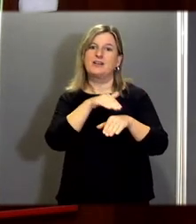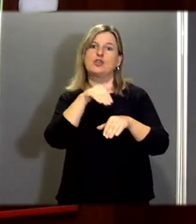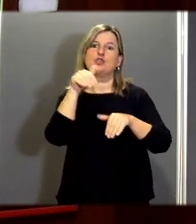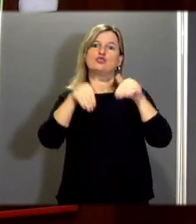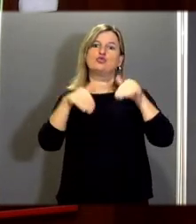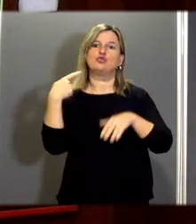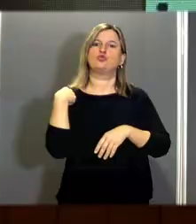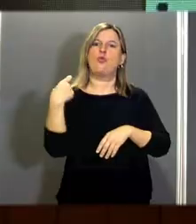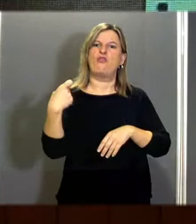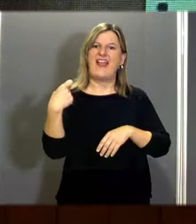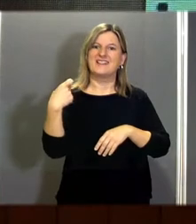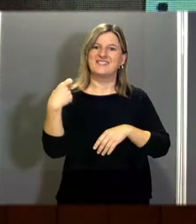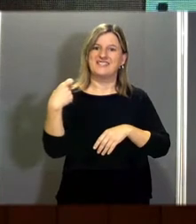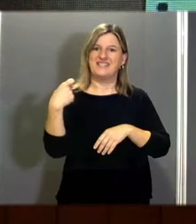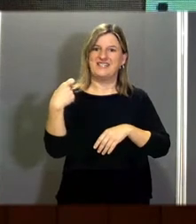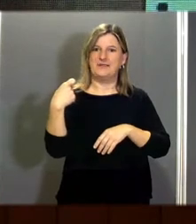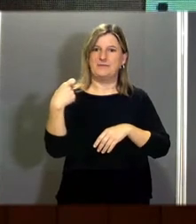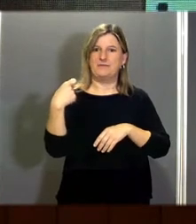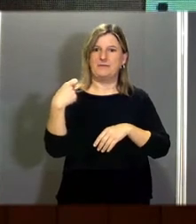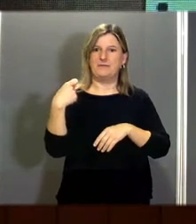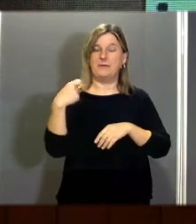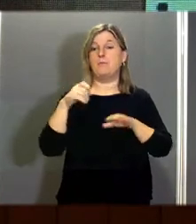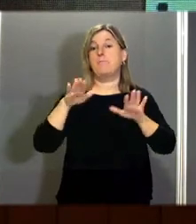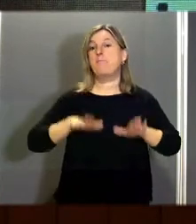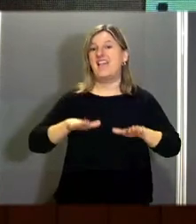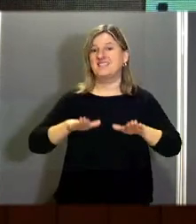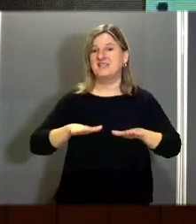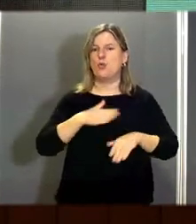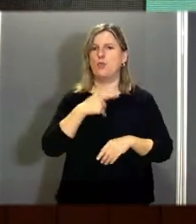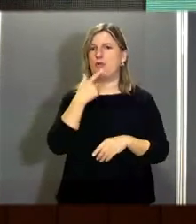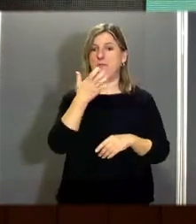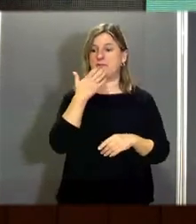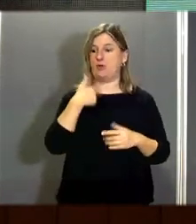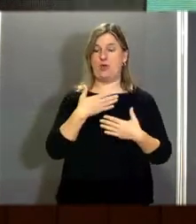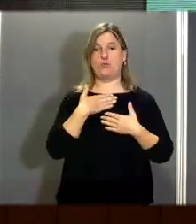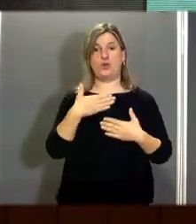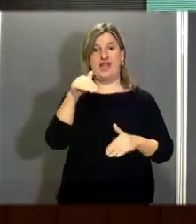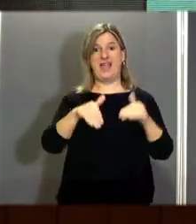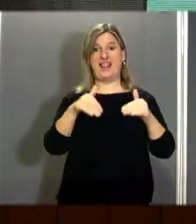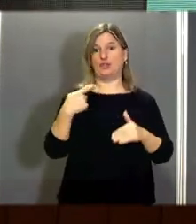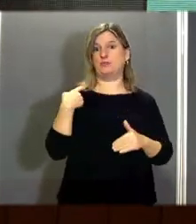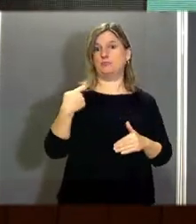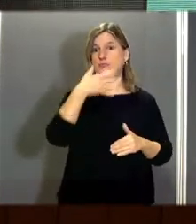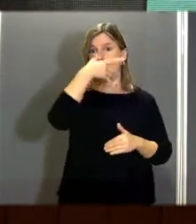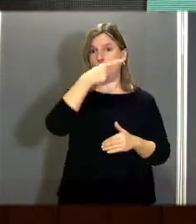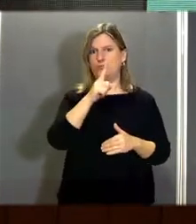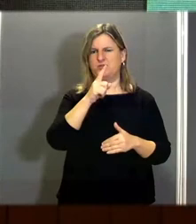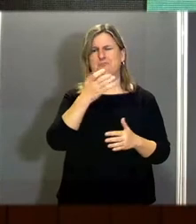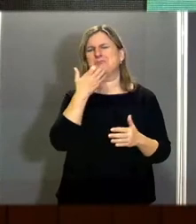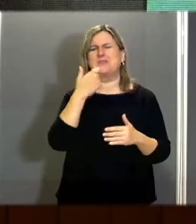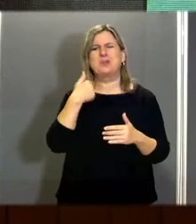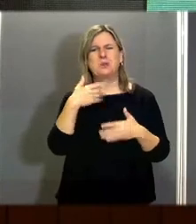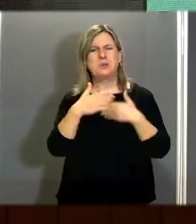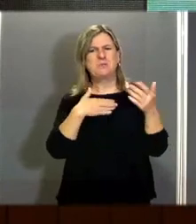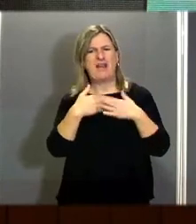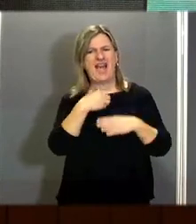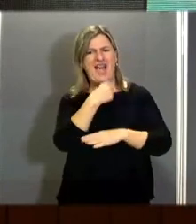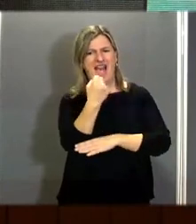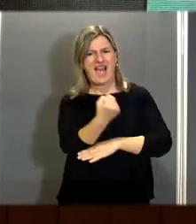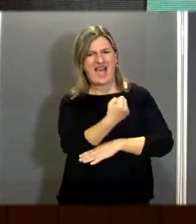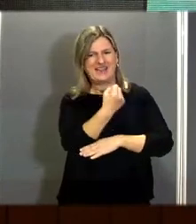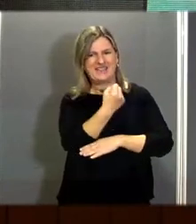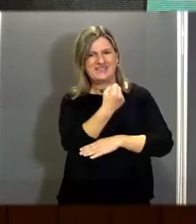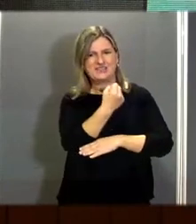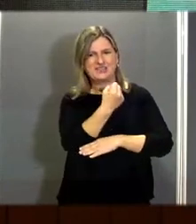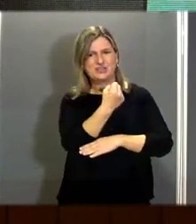dir, que no puc ser escollit en eleccions. Si el meu delicte és una agressió, un cop a